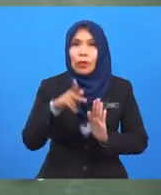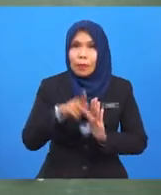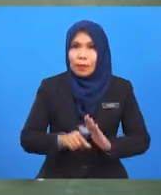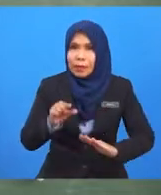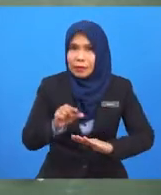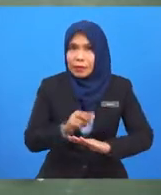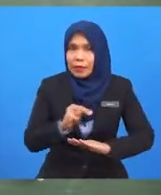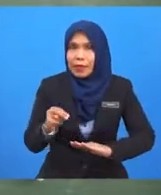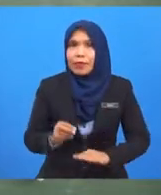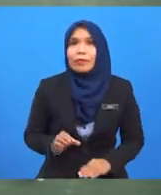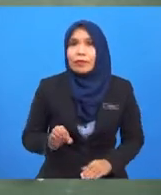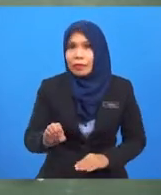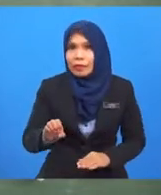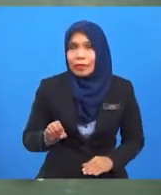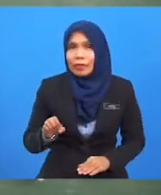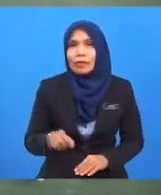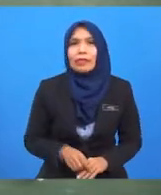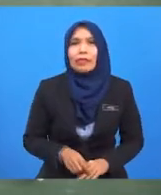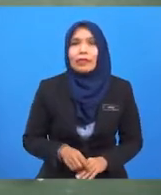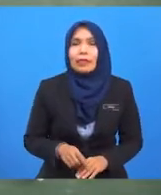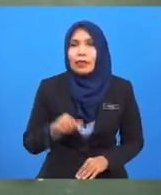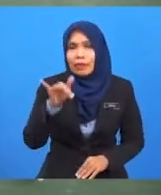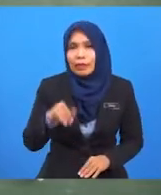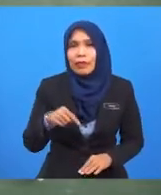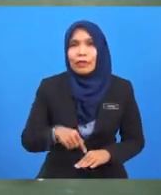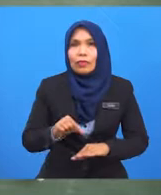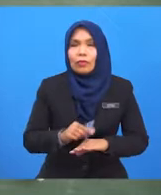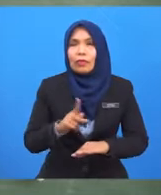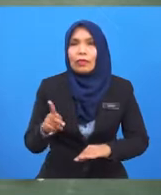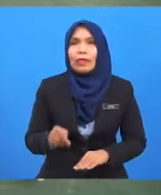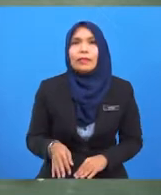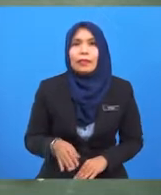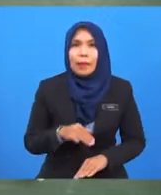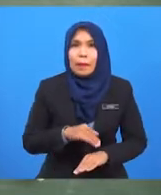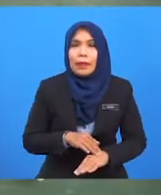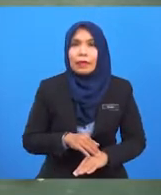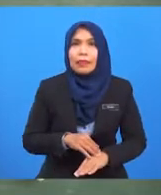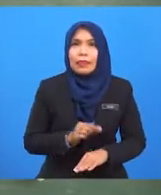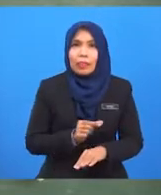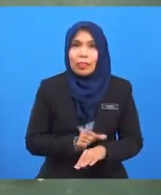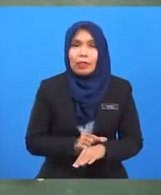yang digunakan pada jam dan alatan lain.